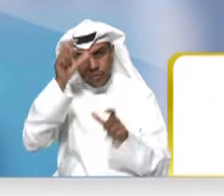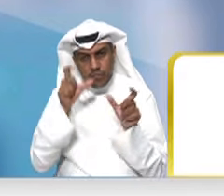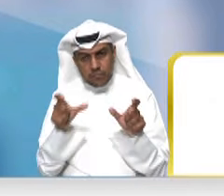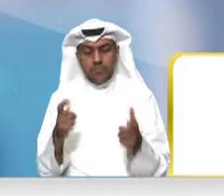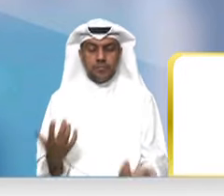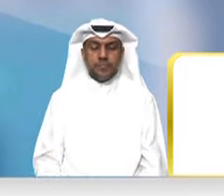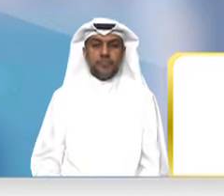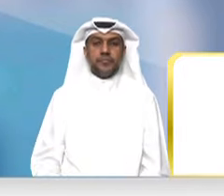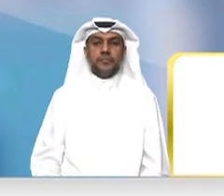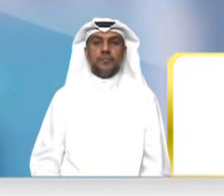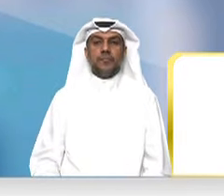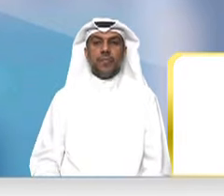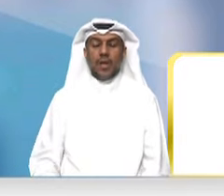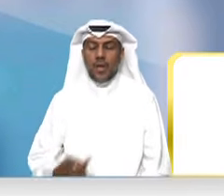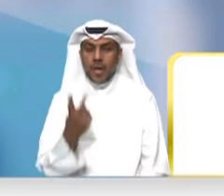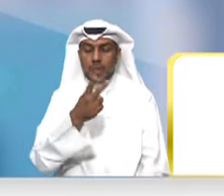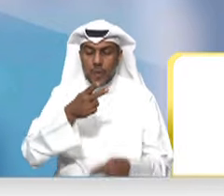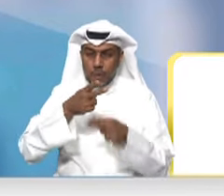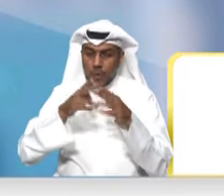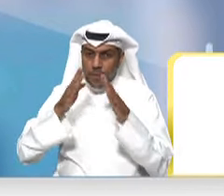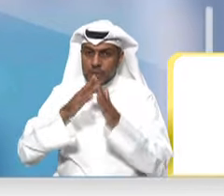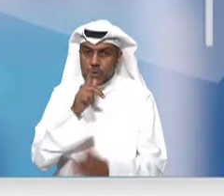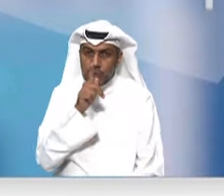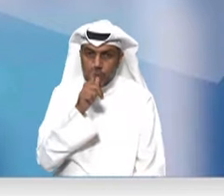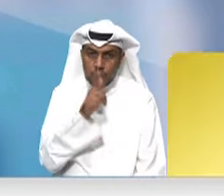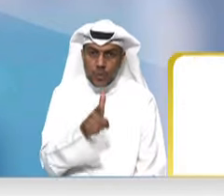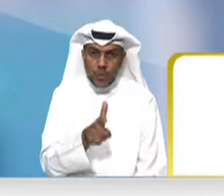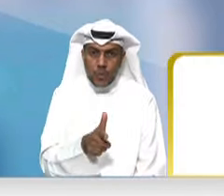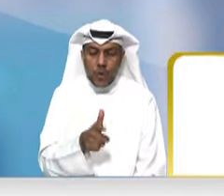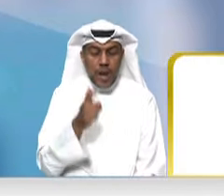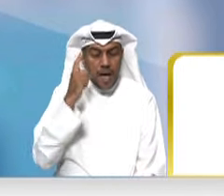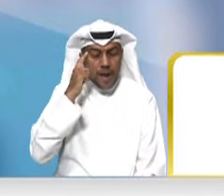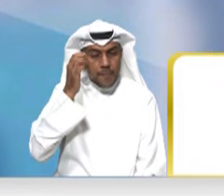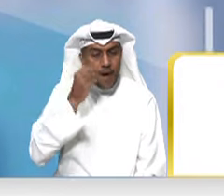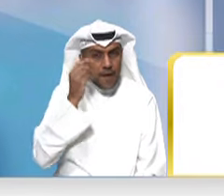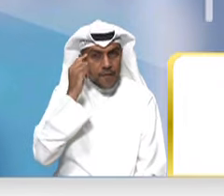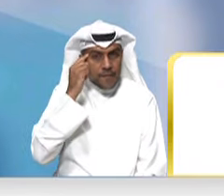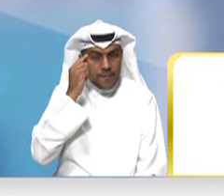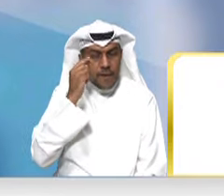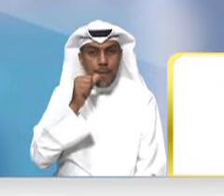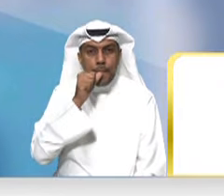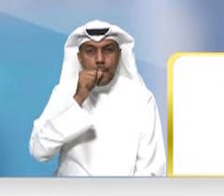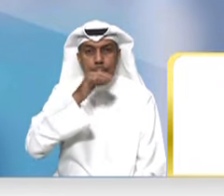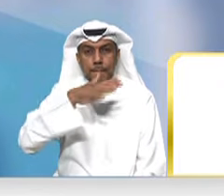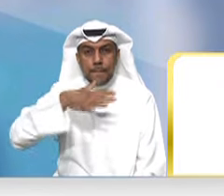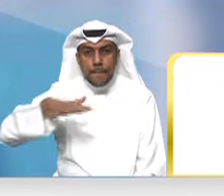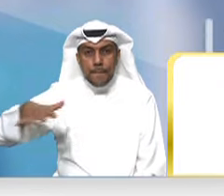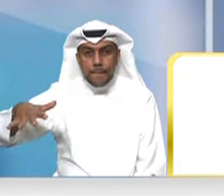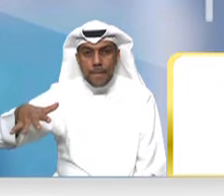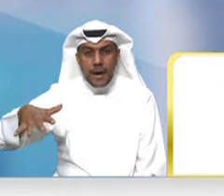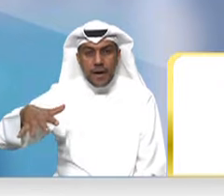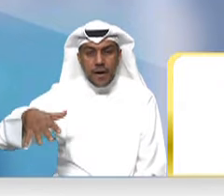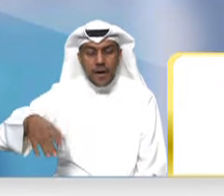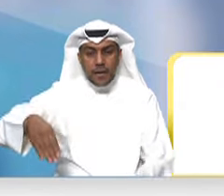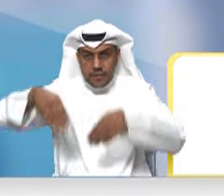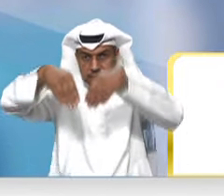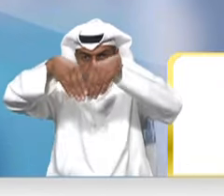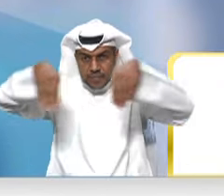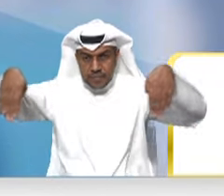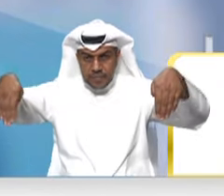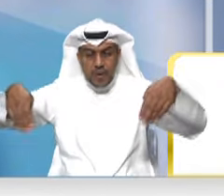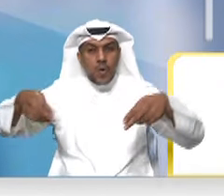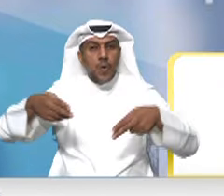كما أكد الجانبان على أهمية استكمال ترسيم الحدود البحرية الكويتية العراقية لما